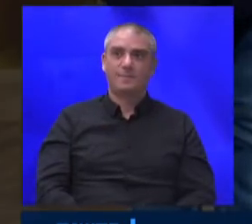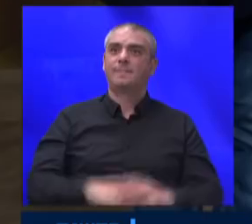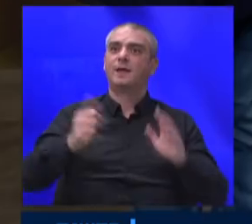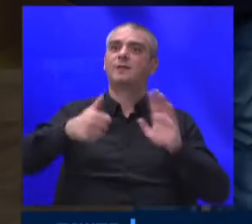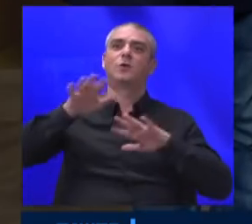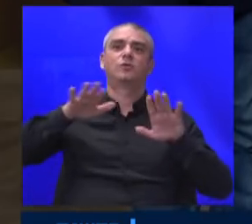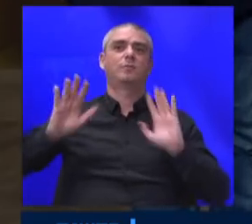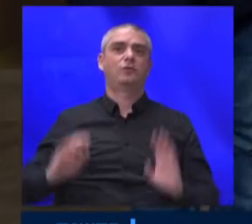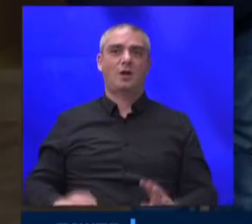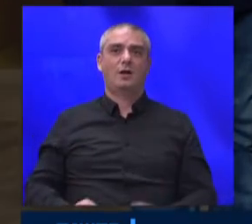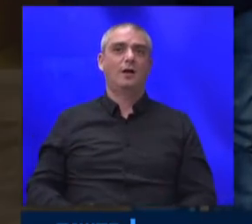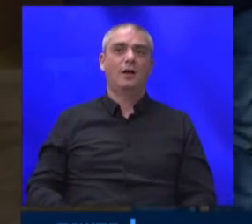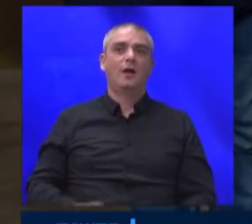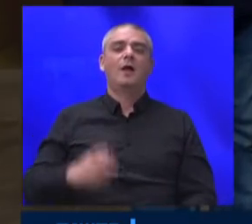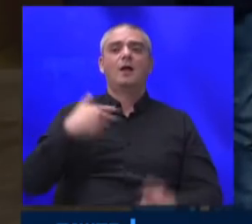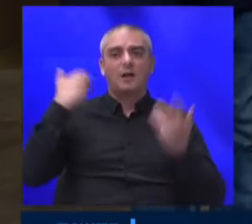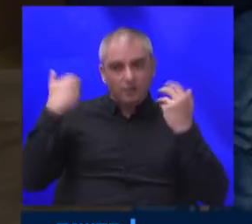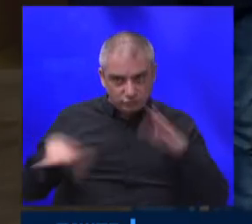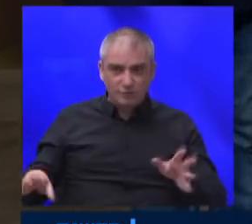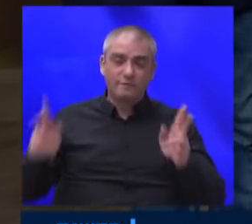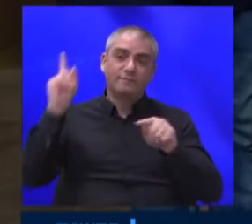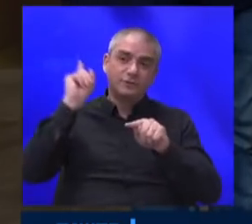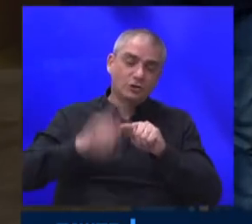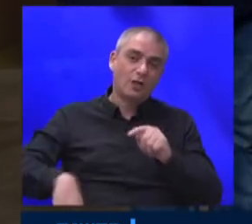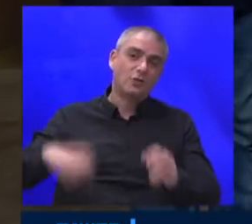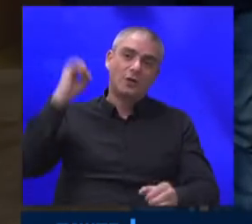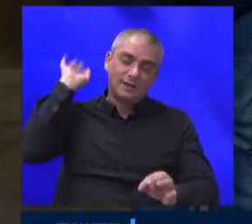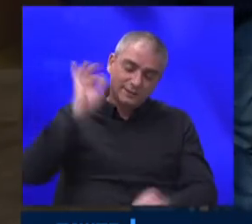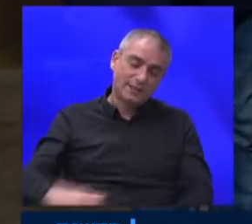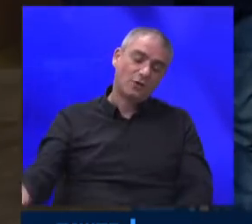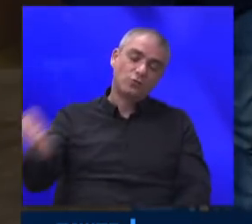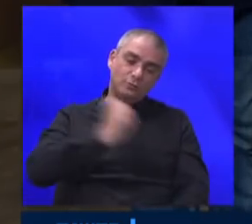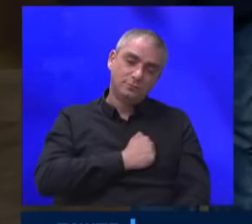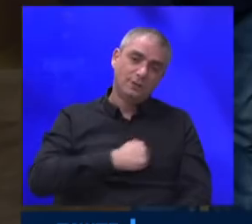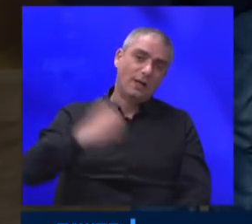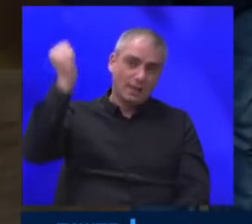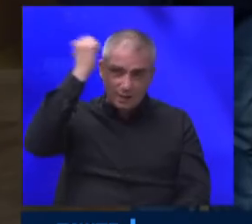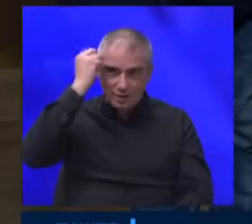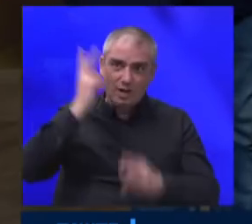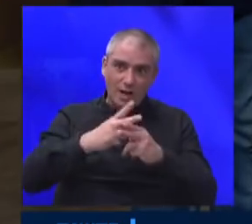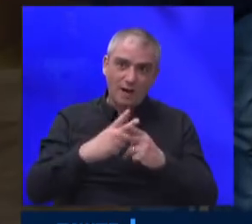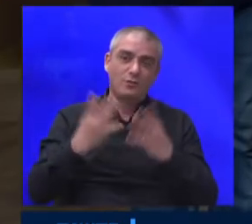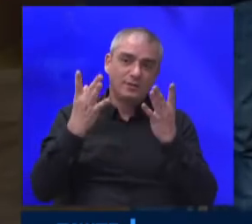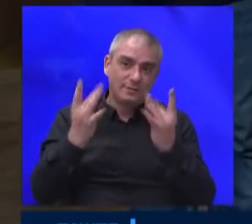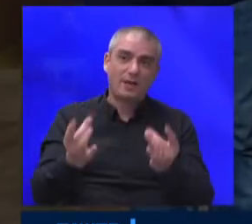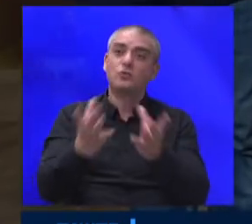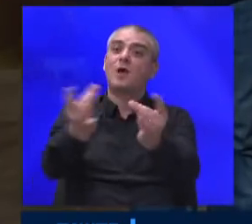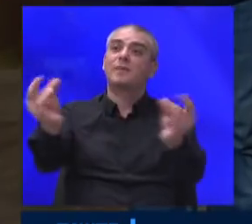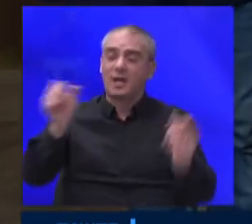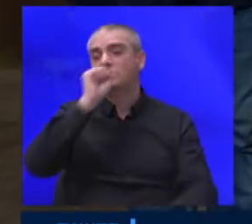הממשלה. כשלנו, פישלנו, פיסחנו, חטאנו, חלינו, נדבקנו, הדבקנו, השתעלנו.